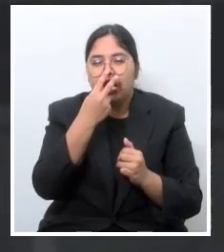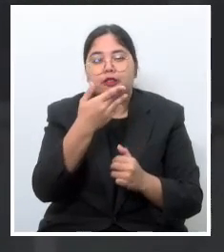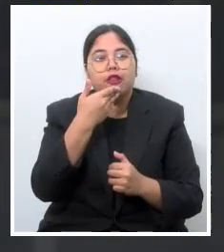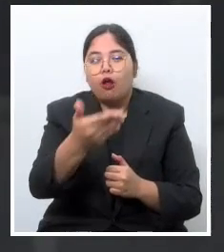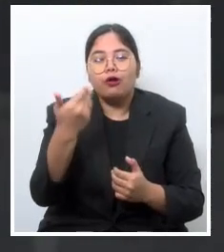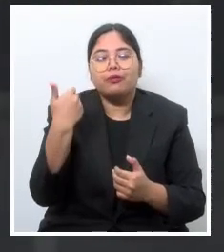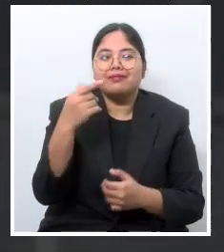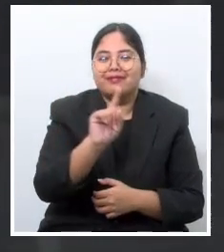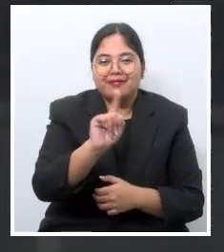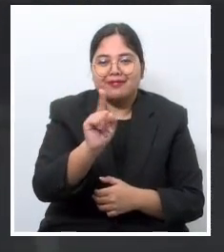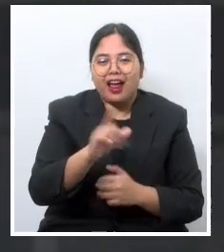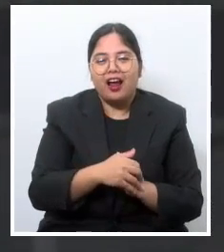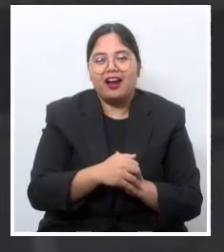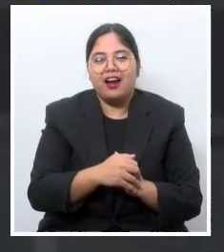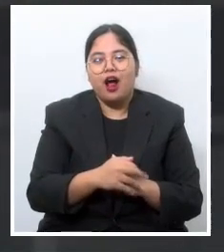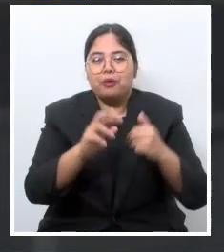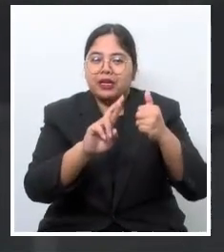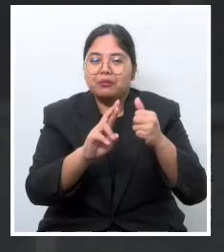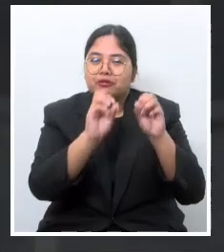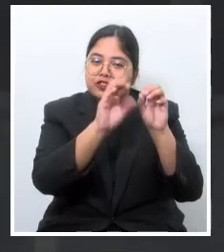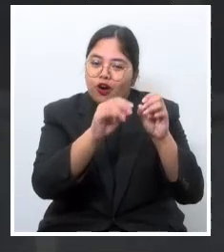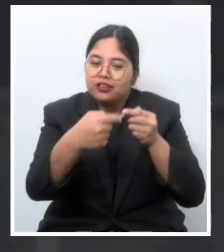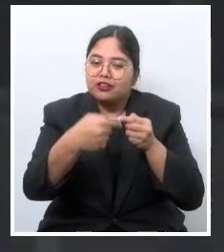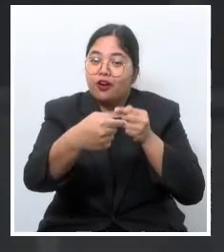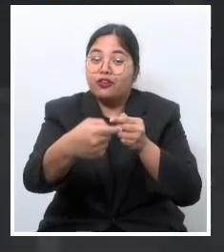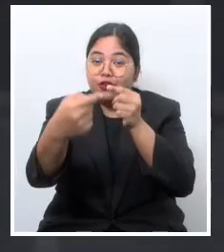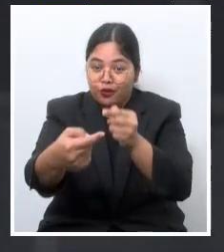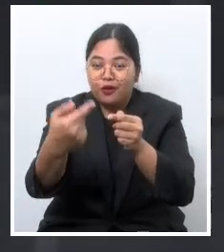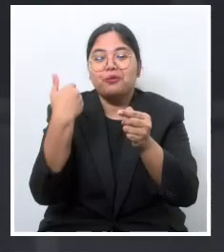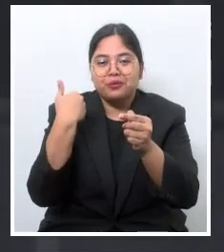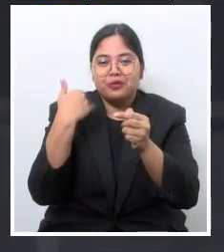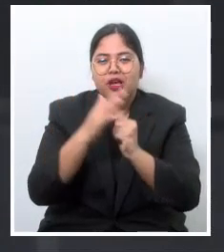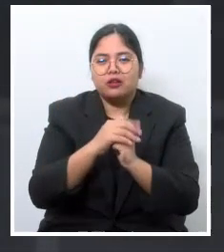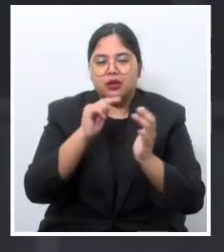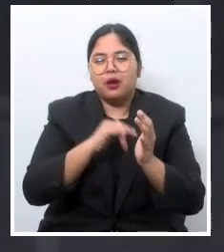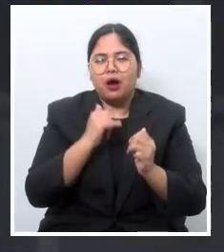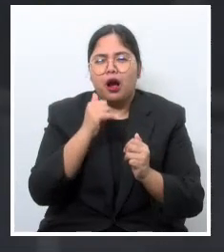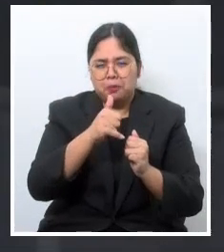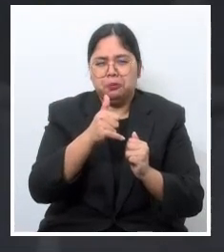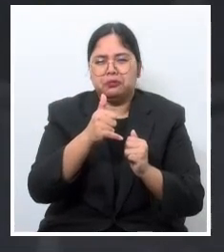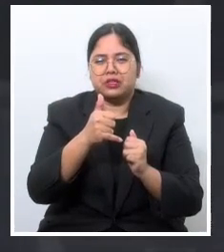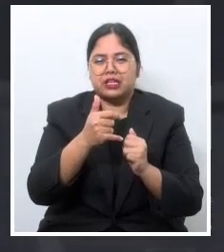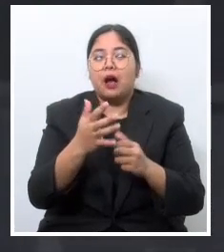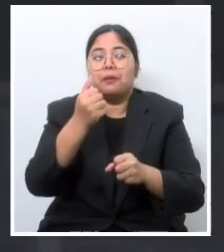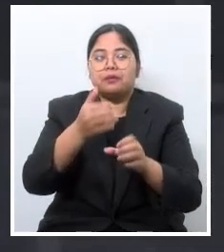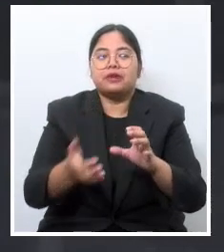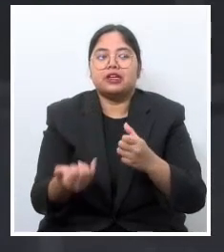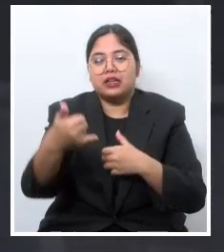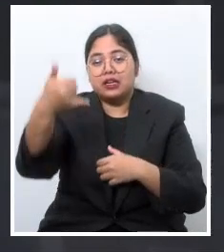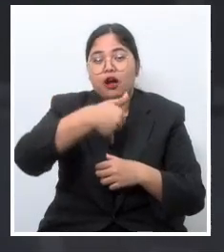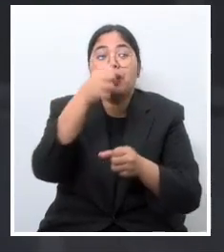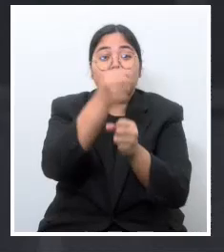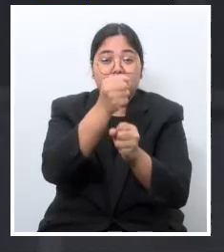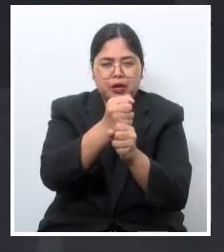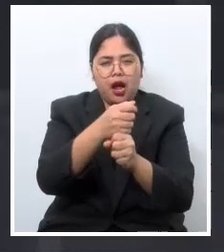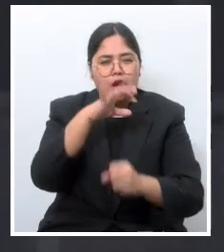เขาเรียกว่ารุ่นรุ่นสู่รุ่นนะครับเพราะว่าตั้งแต่ก้าวแรกที่เข้ามาไทยรัฐวิทยาเนี่ยความรู้สึก